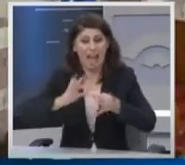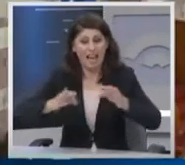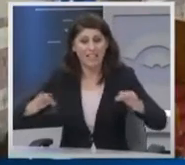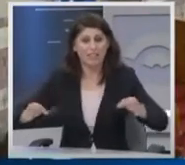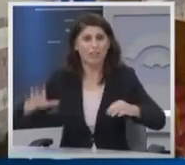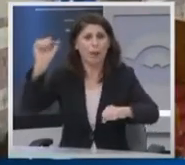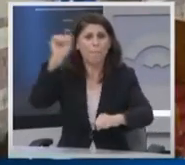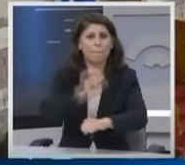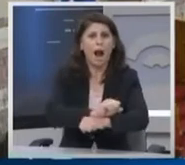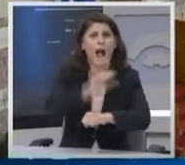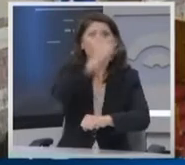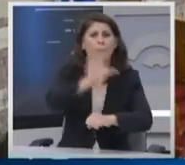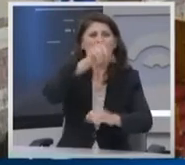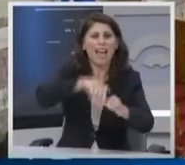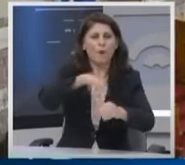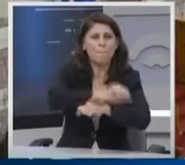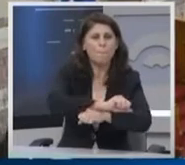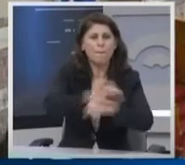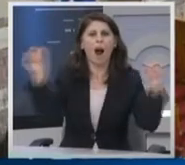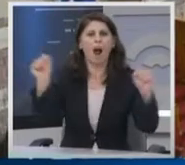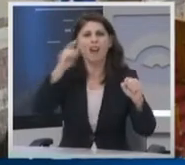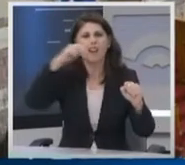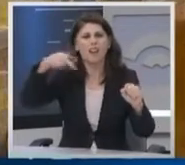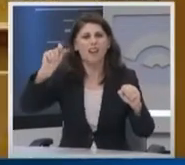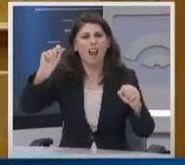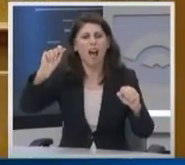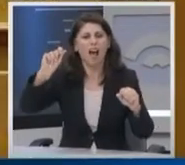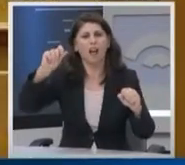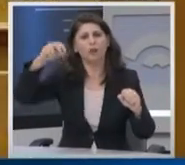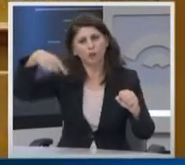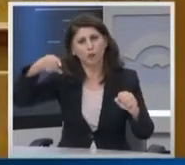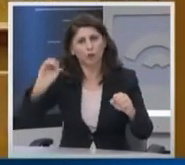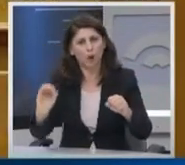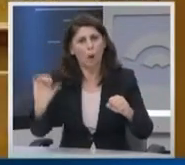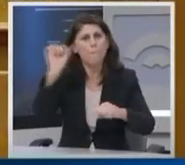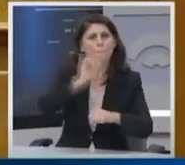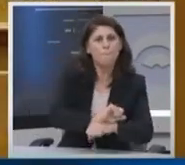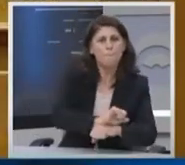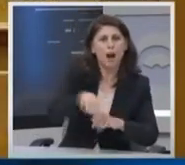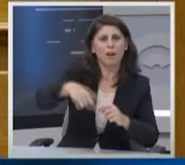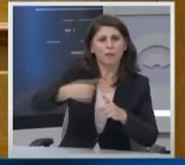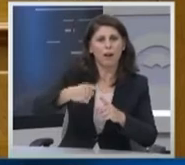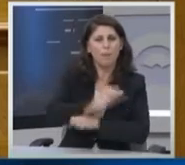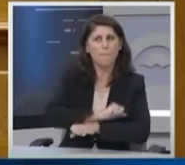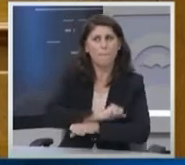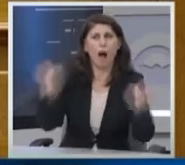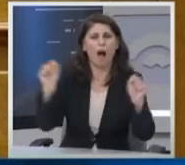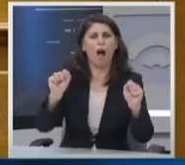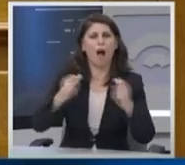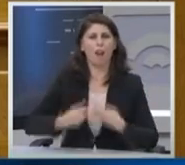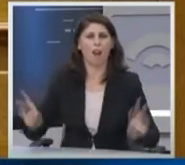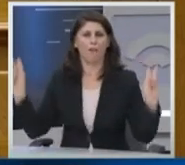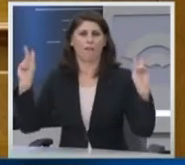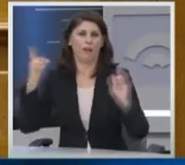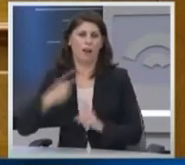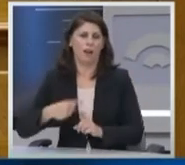της Ευρωπαϊκής Ένωσης και του ΝΑΤΟ θα διαμορφώσει ευνοϊκούς όρους για τη σύναψη υποφελών διεθνών σχέσεων συνεργασίας με όλες